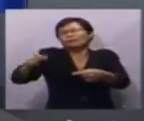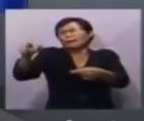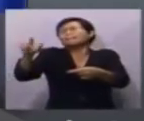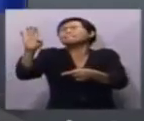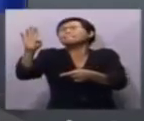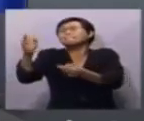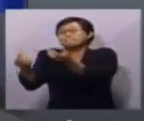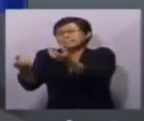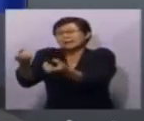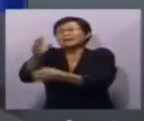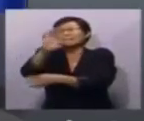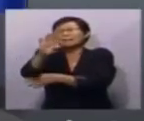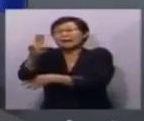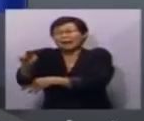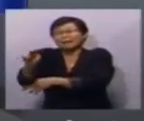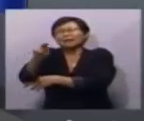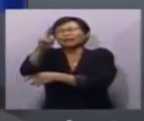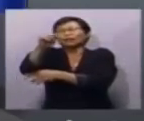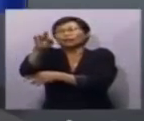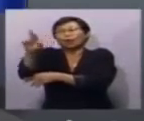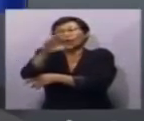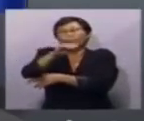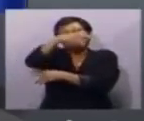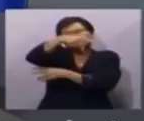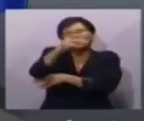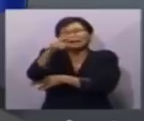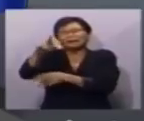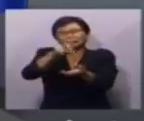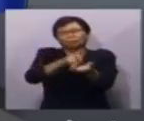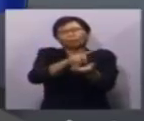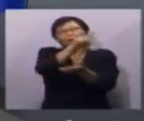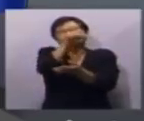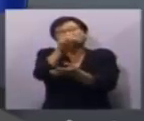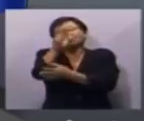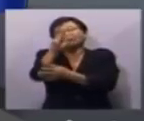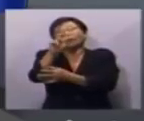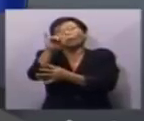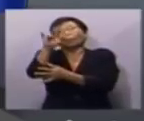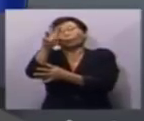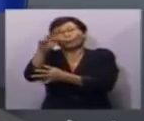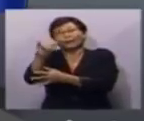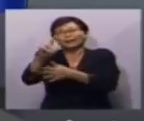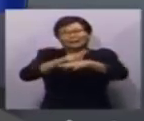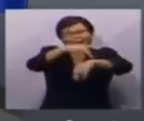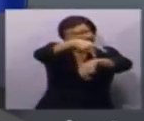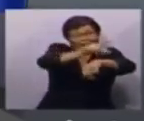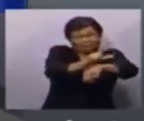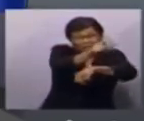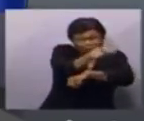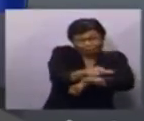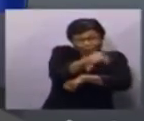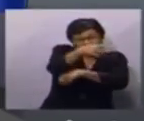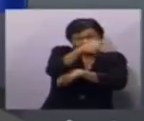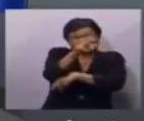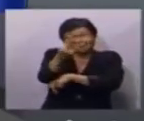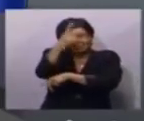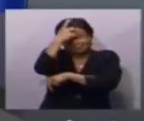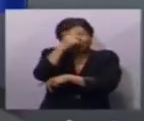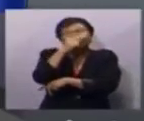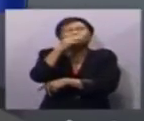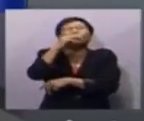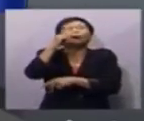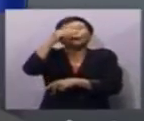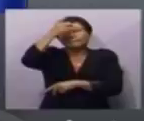calon BN Muhammad Nor Endot dan calon PKR Dr. Zarawi Sulong. di Langkawi, calon PKR Tun Dr.